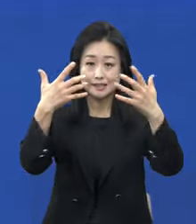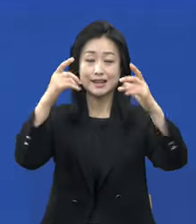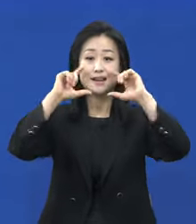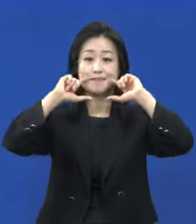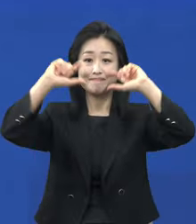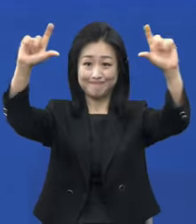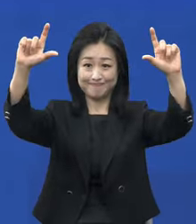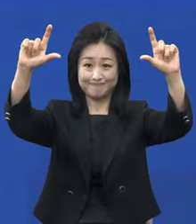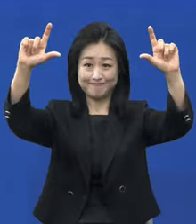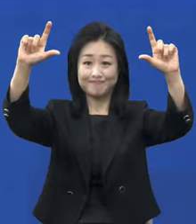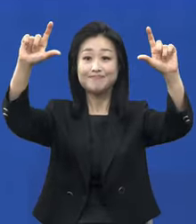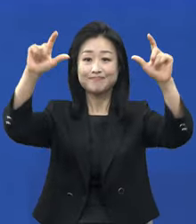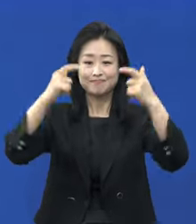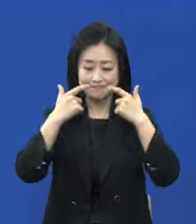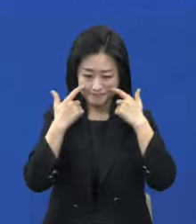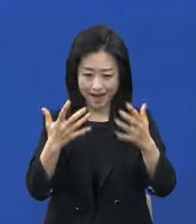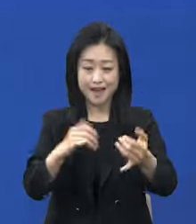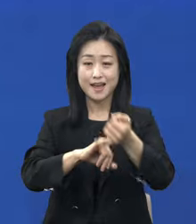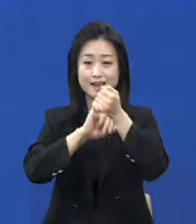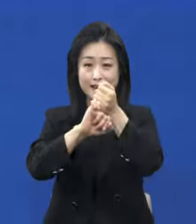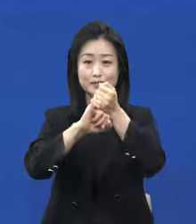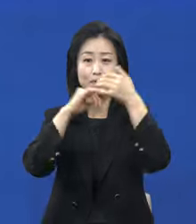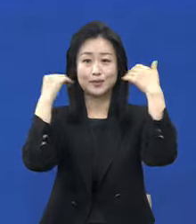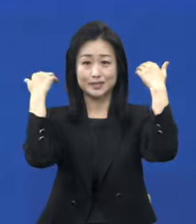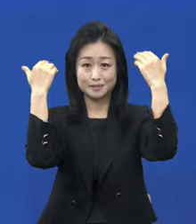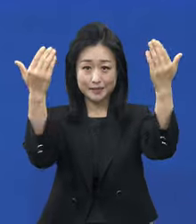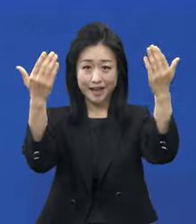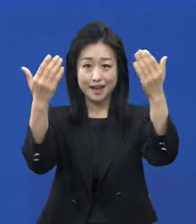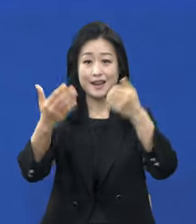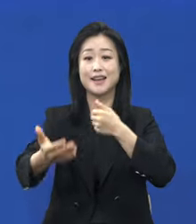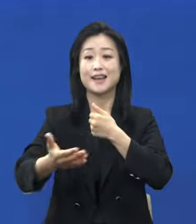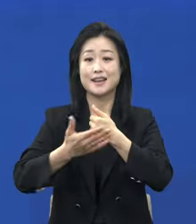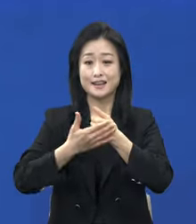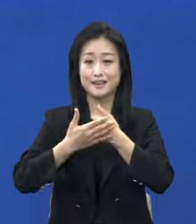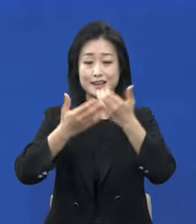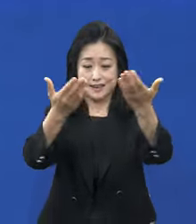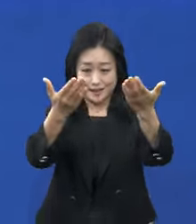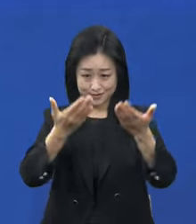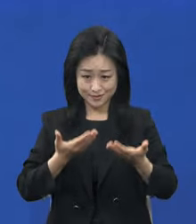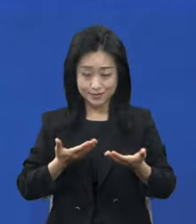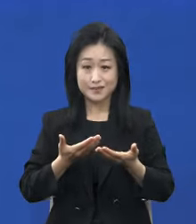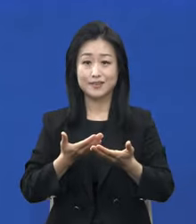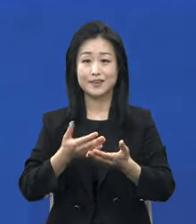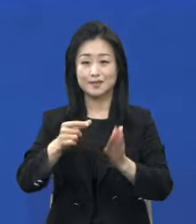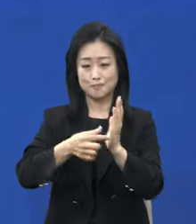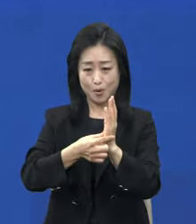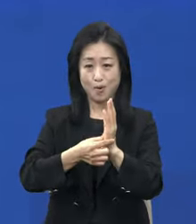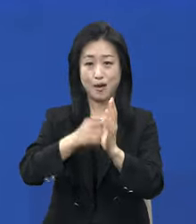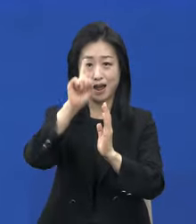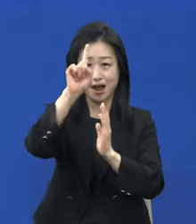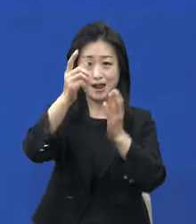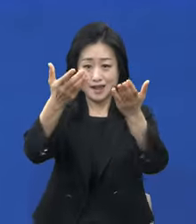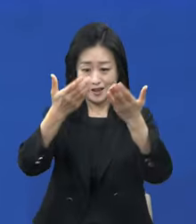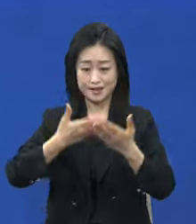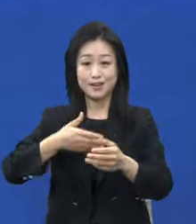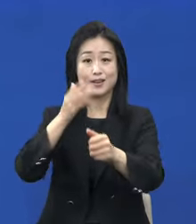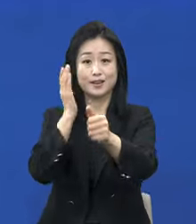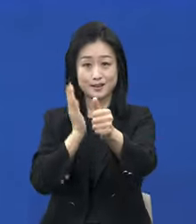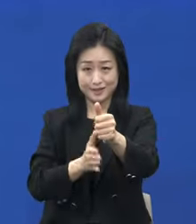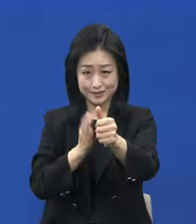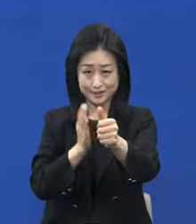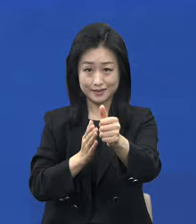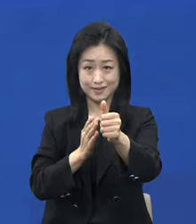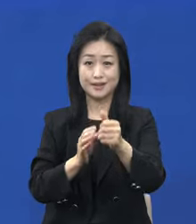여러분께 단호하게 약속드립니다. 동지 여러분의 열렬한 한 표, 그 한 표가